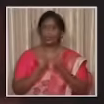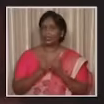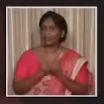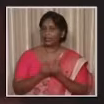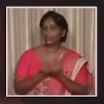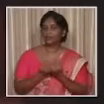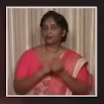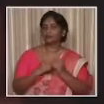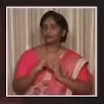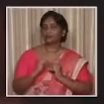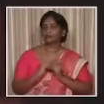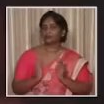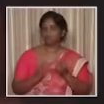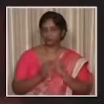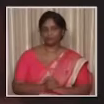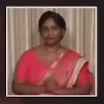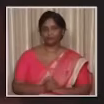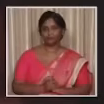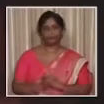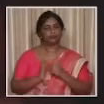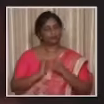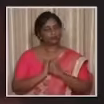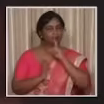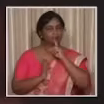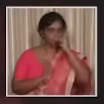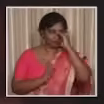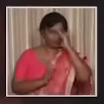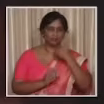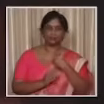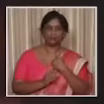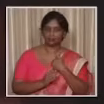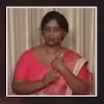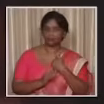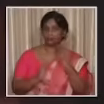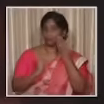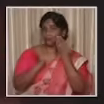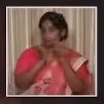ක්‍රියාත්මක කරන්නයි කියලා ගරු කථානායකතුමනි මම ඉදිරිපත් කරන වරප්‍රසාද